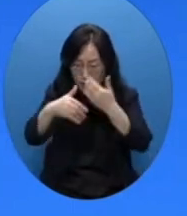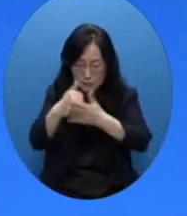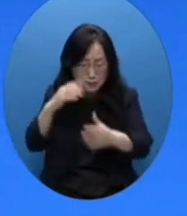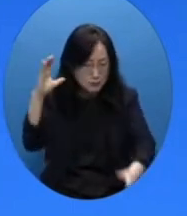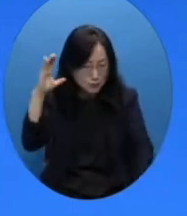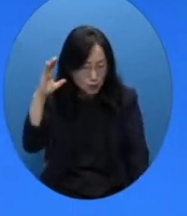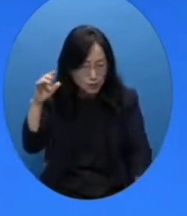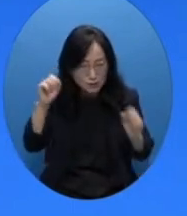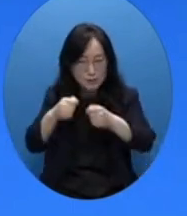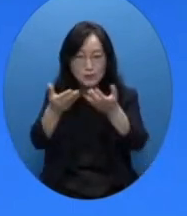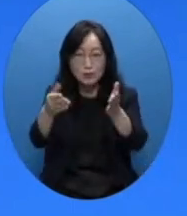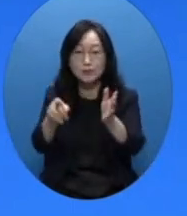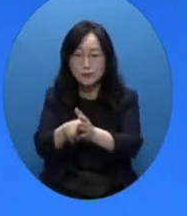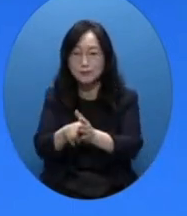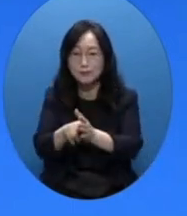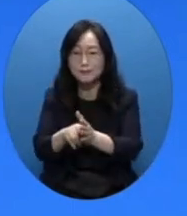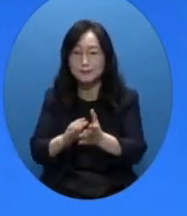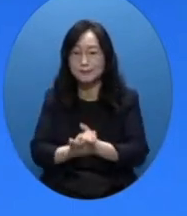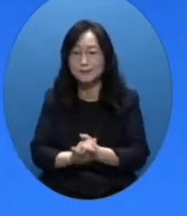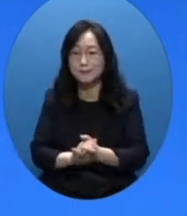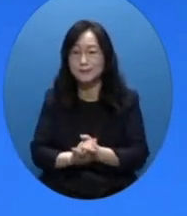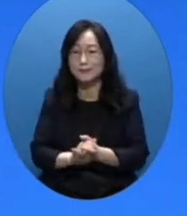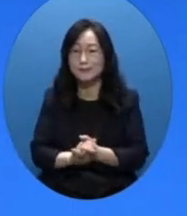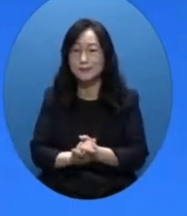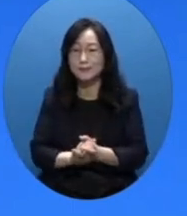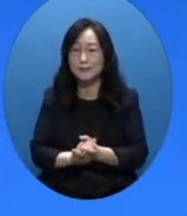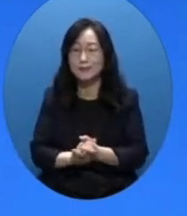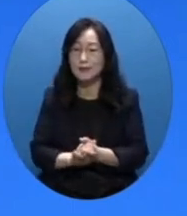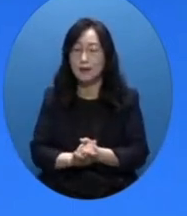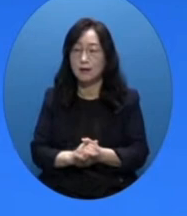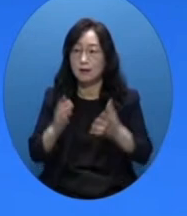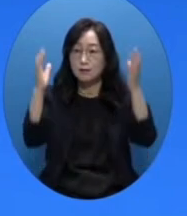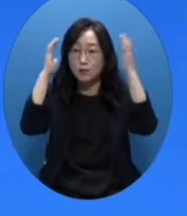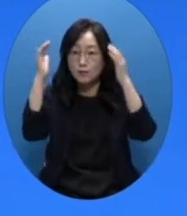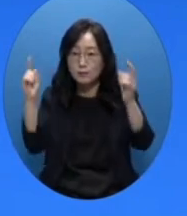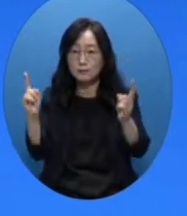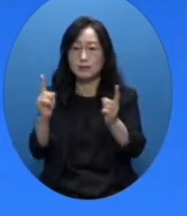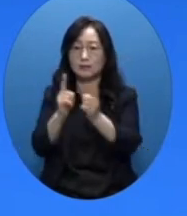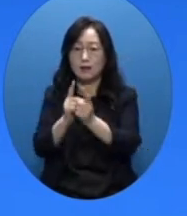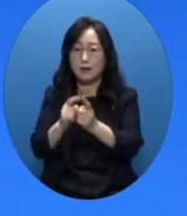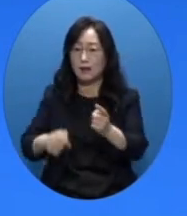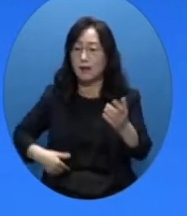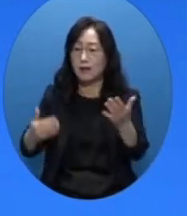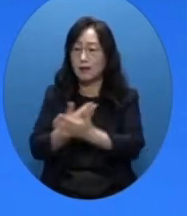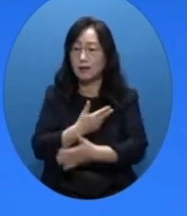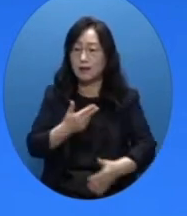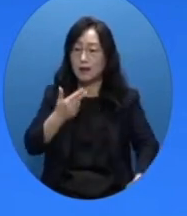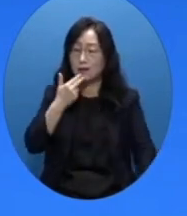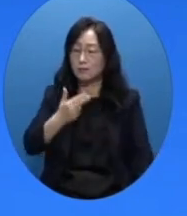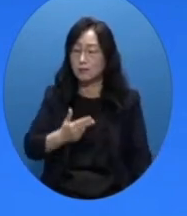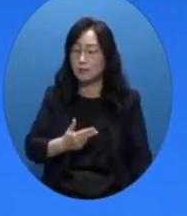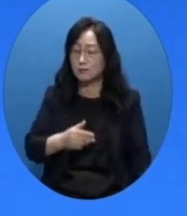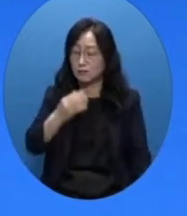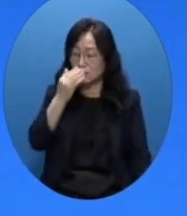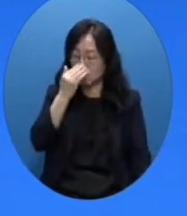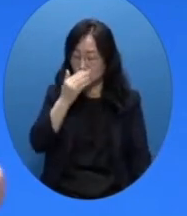응답해 주시는 것입니다. 고난을 당해도 우리가 회개하지 않고 겸손해지지 않으니까